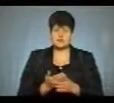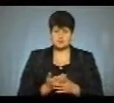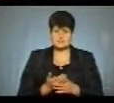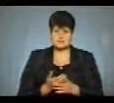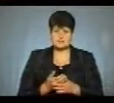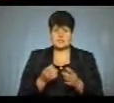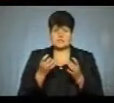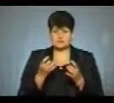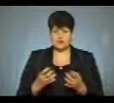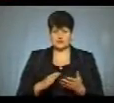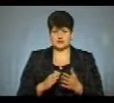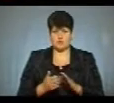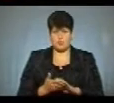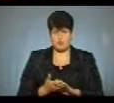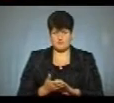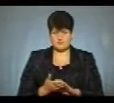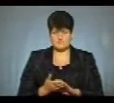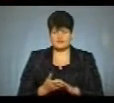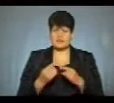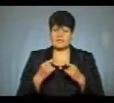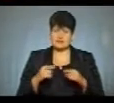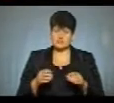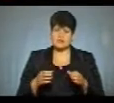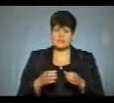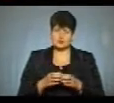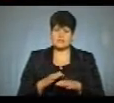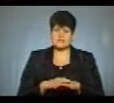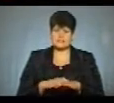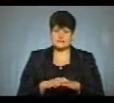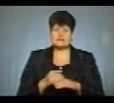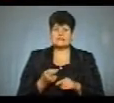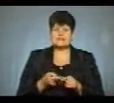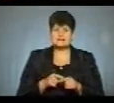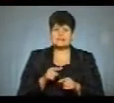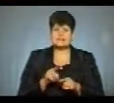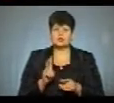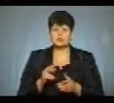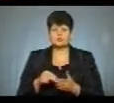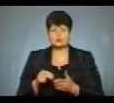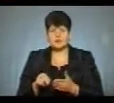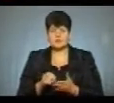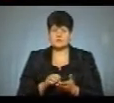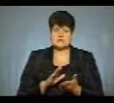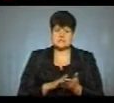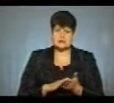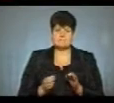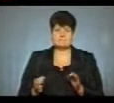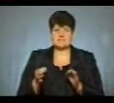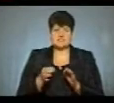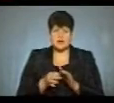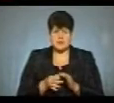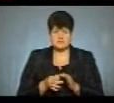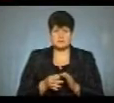на спрощених умовах. Інша категорія населення – це, власне, ті, хто придбали або зареєстрували причепи.